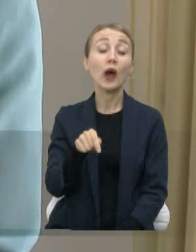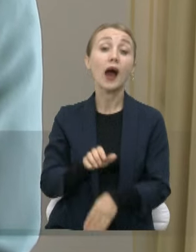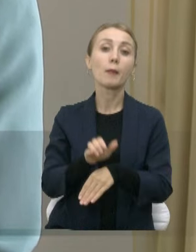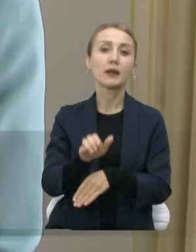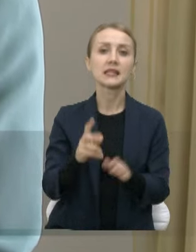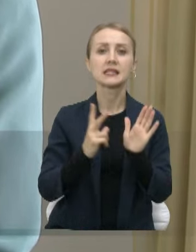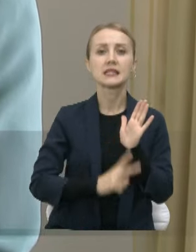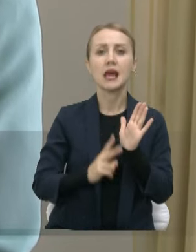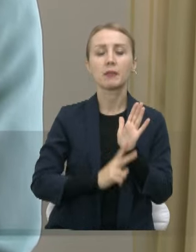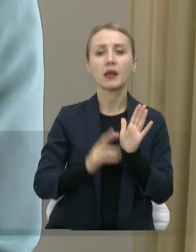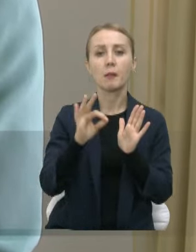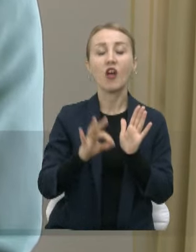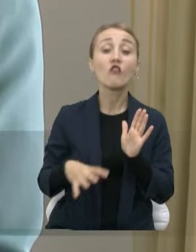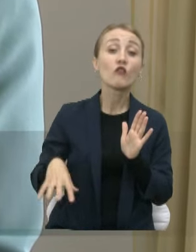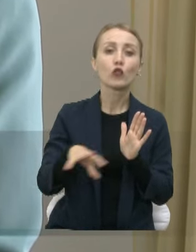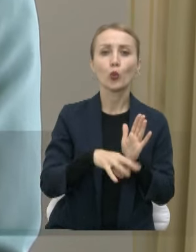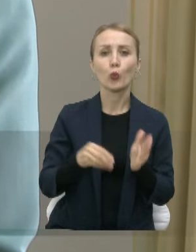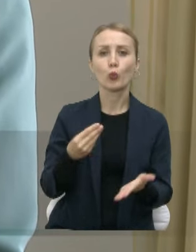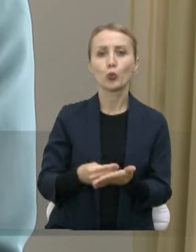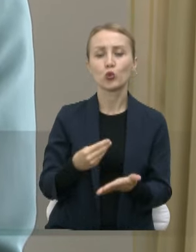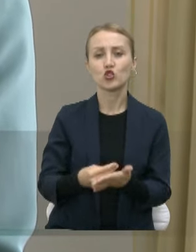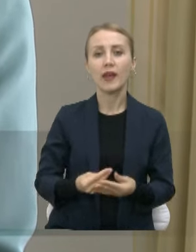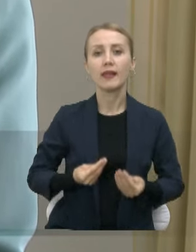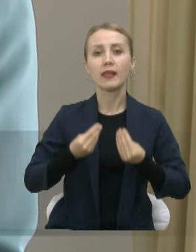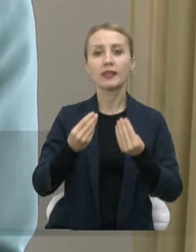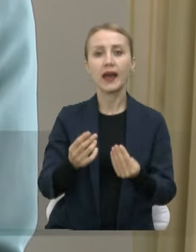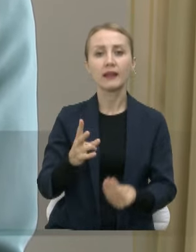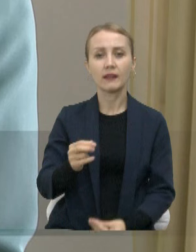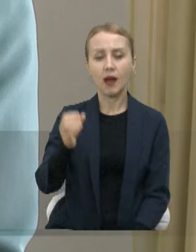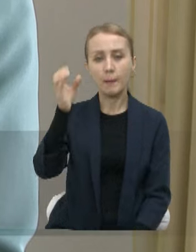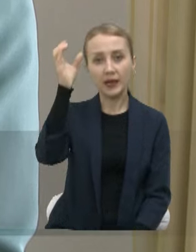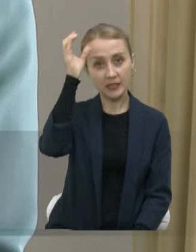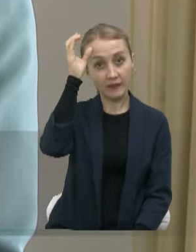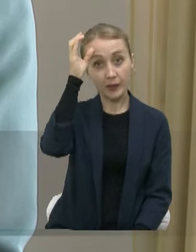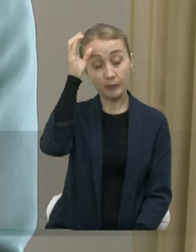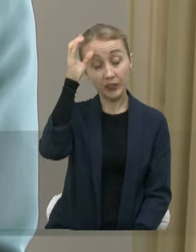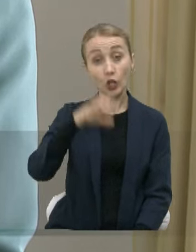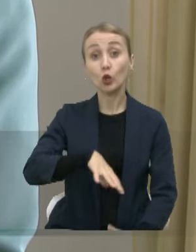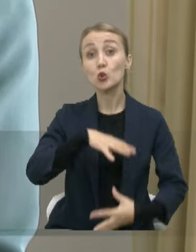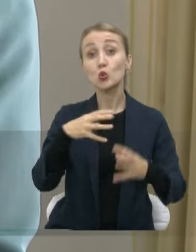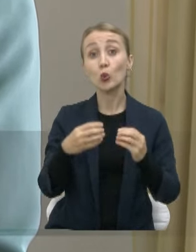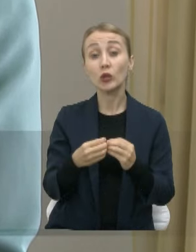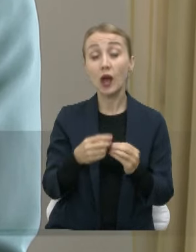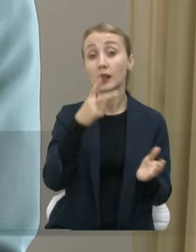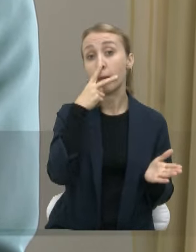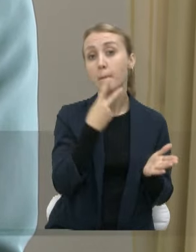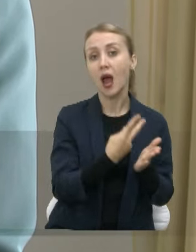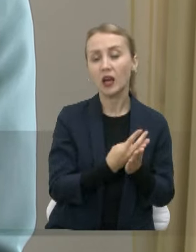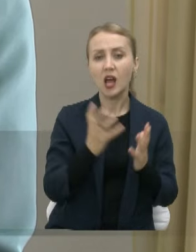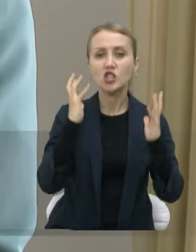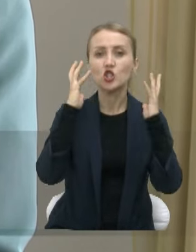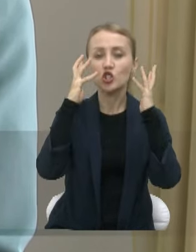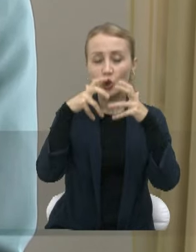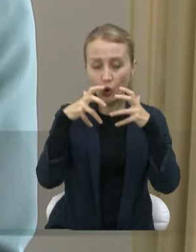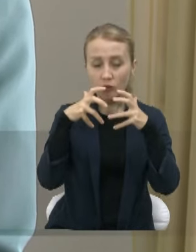почти 70% всего бюджета, выделенного на сферу образования. Результаты указывают на серьезные